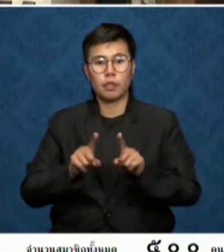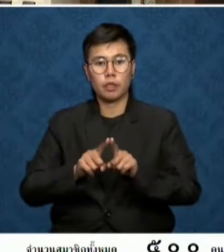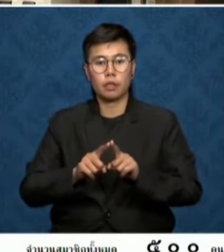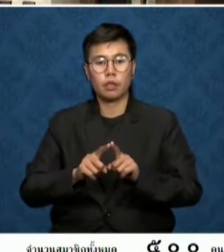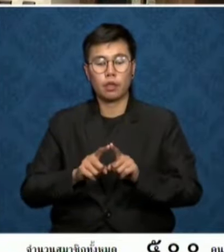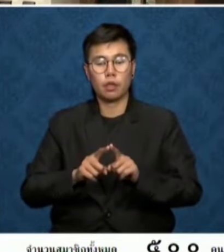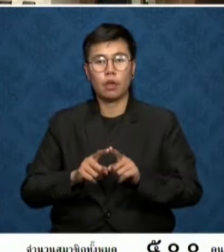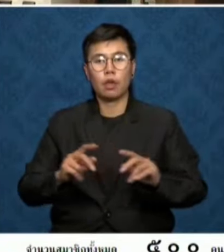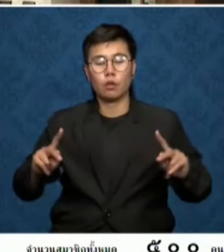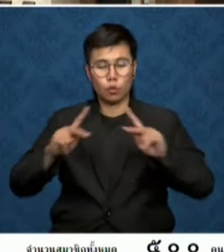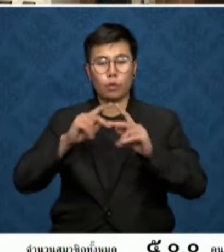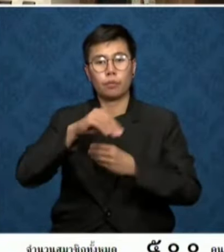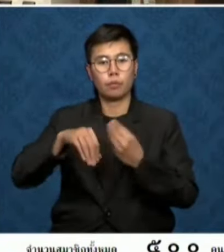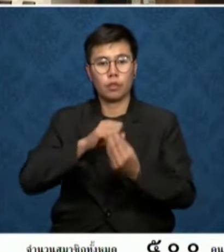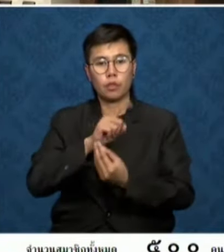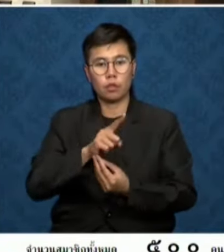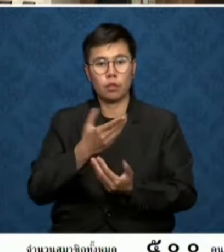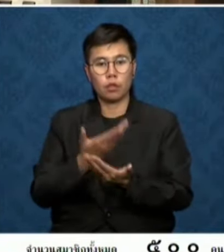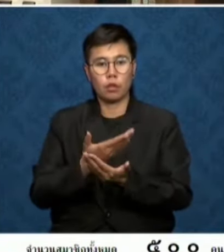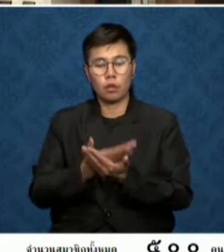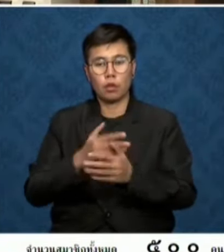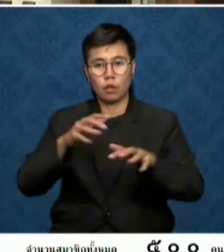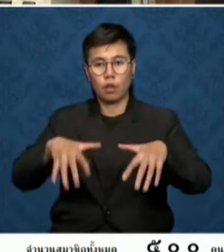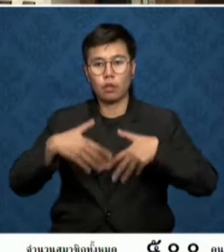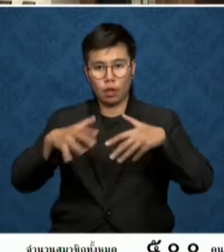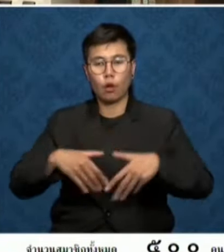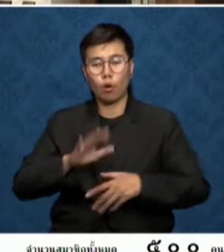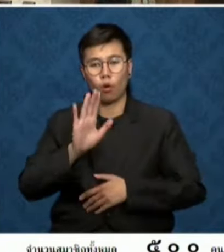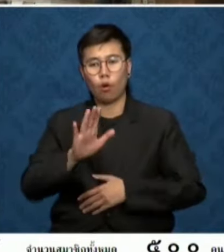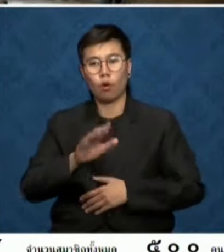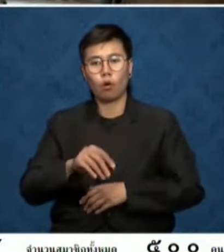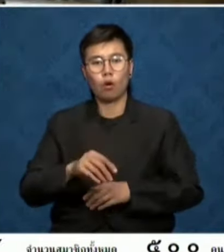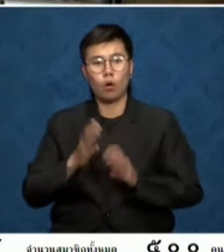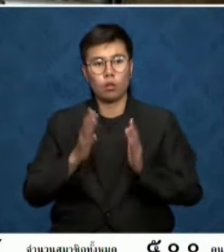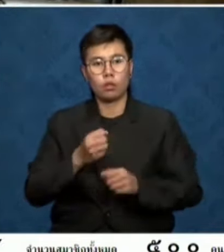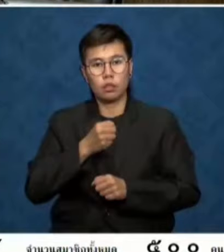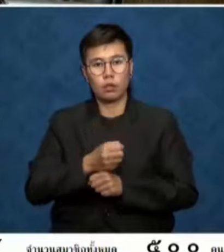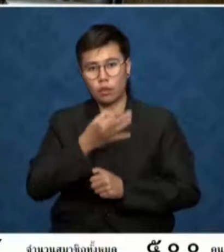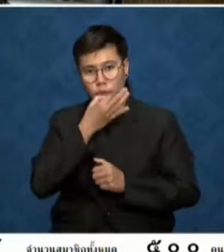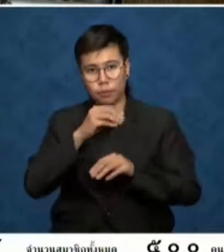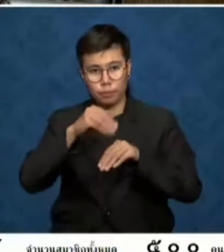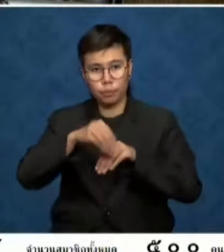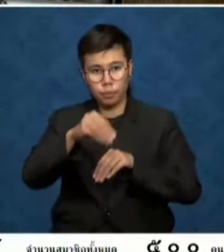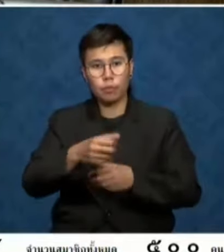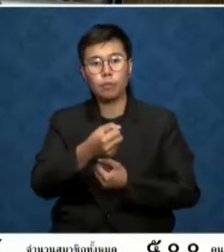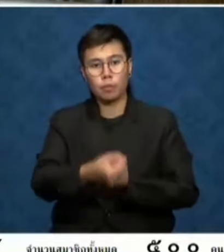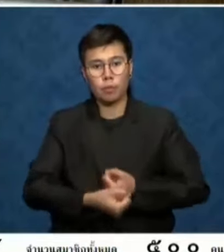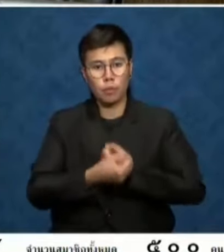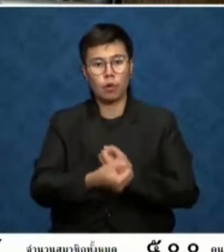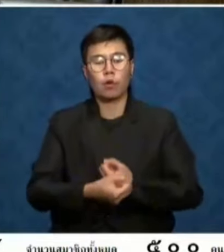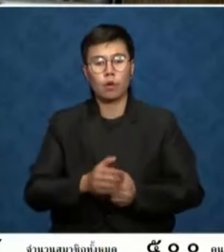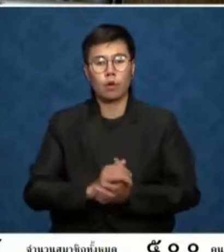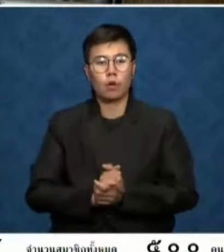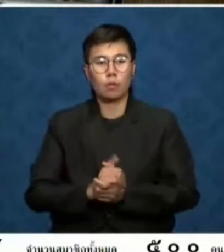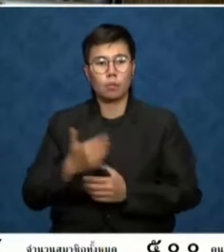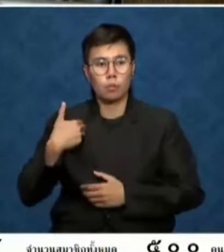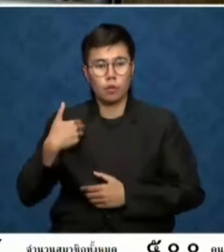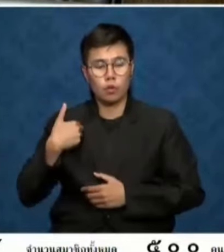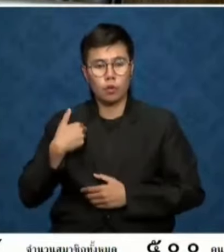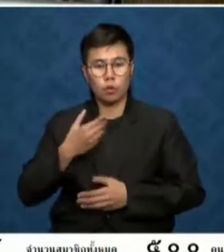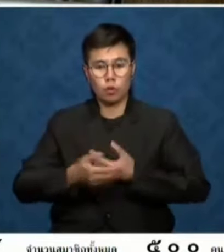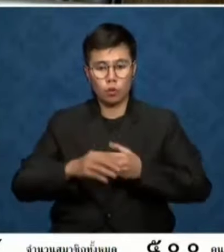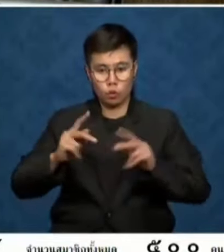เศรษฐกิจแล้วก็ส่งรายได้ของเกษตรกรผลผลิตต่างๆกระทรวงพาณิชย์นั้นมีหลายกลุ่มกองแต่กลุ่มก